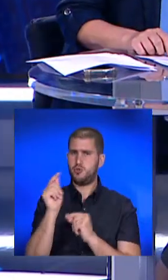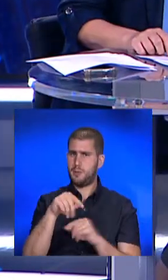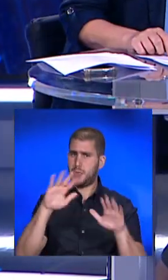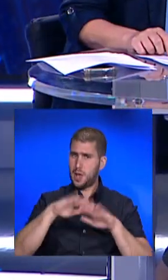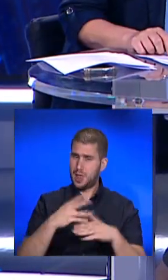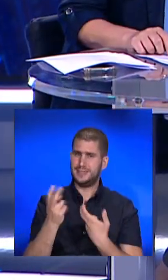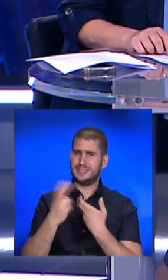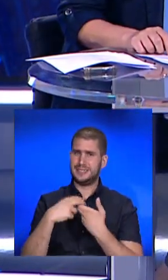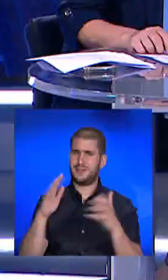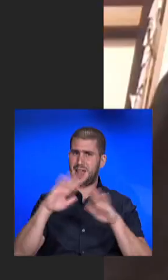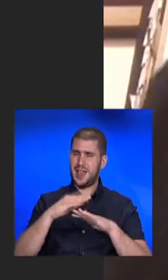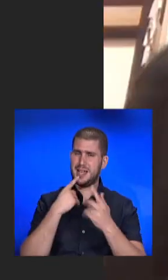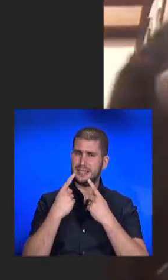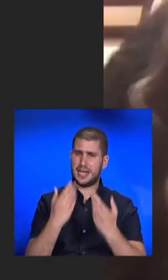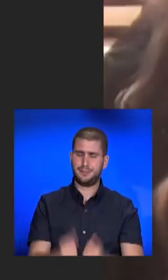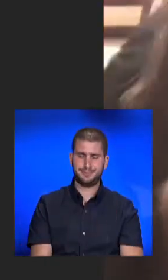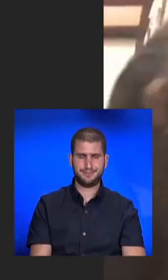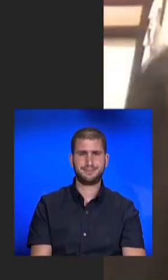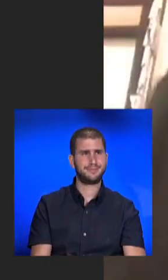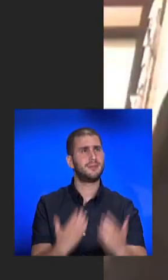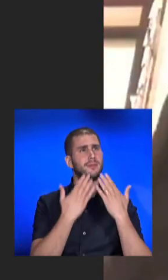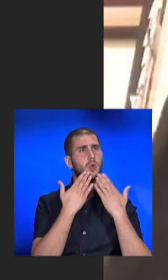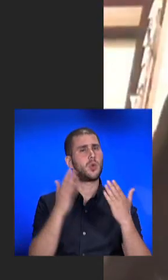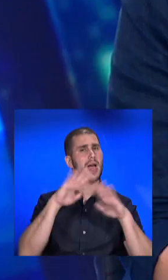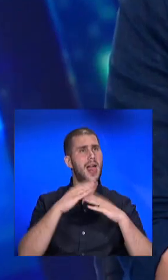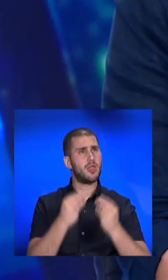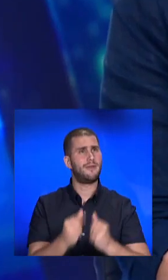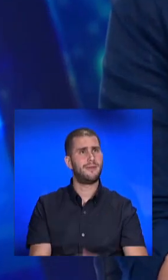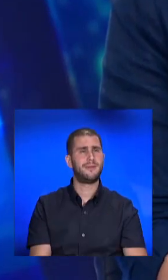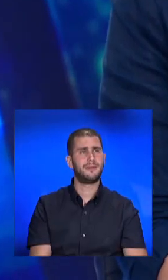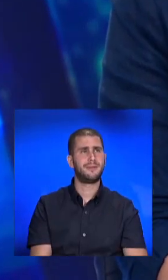הצטרפת אלינו הלילה לשיח הזה. תודה רבה ולילה טוב.